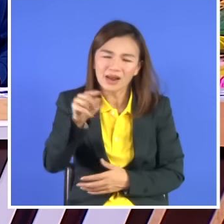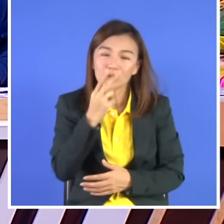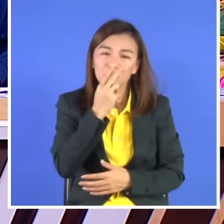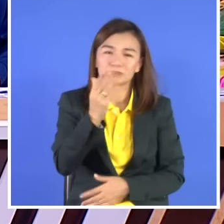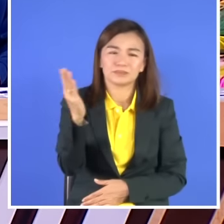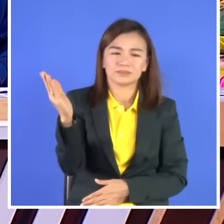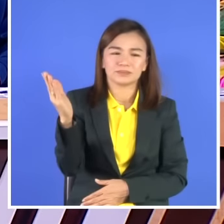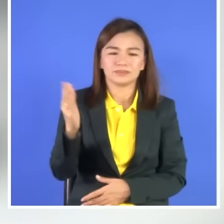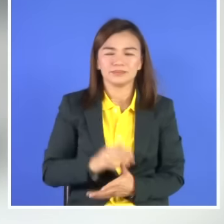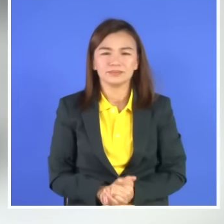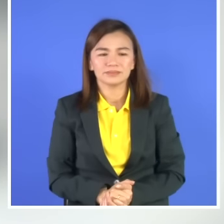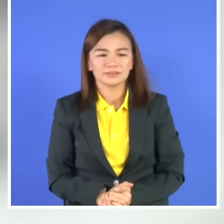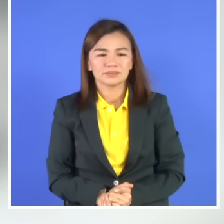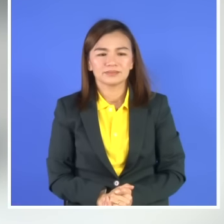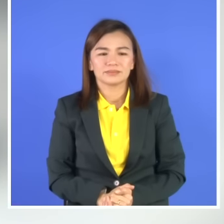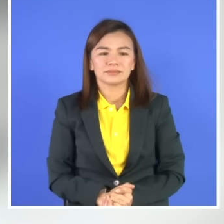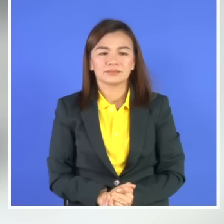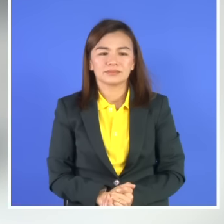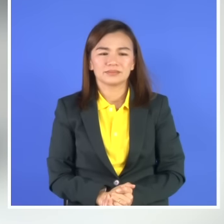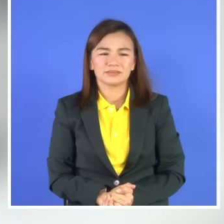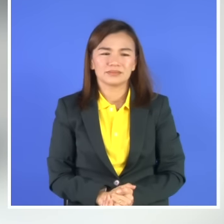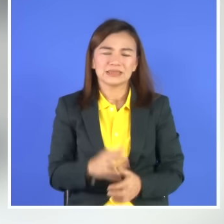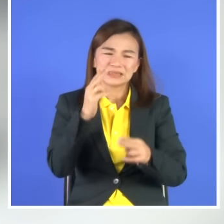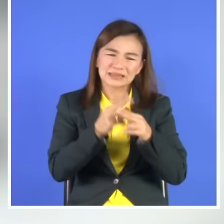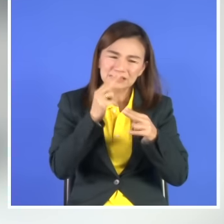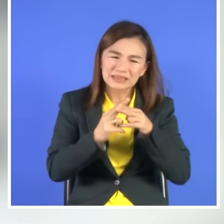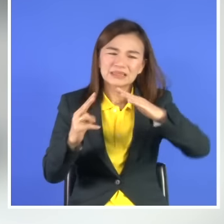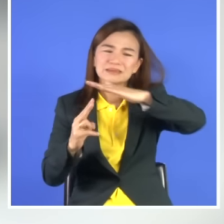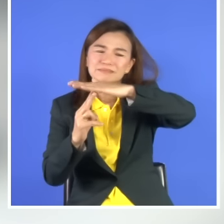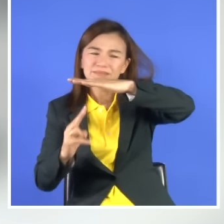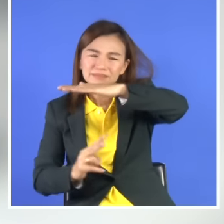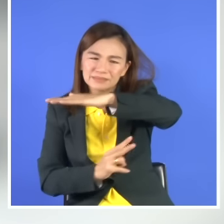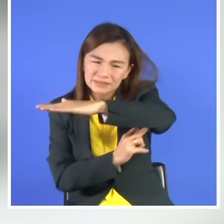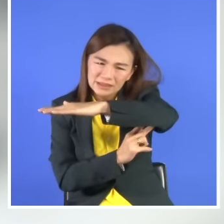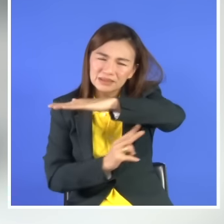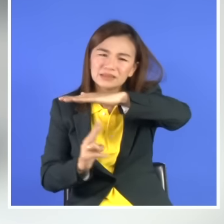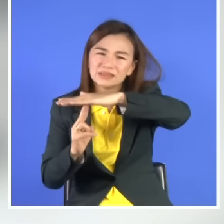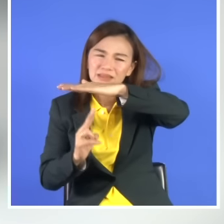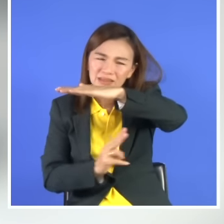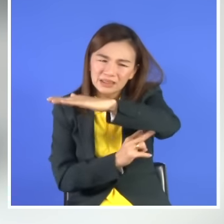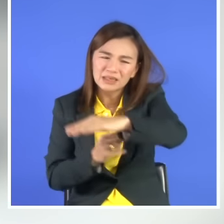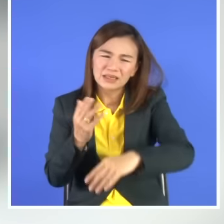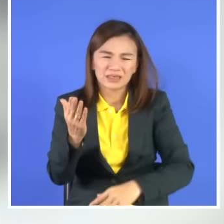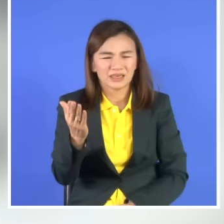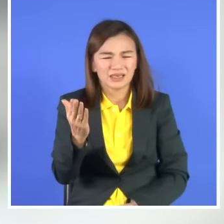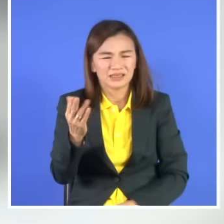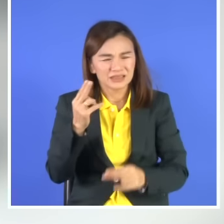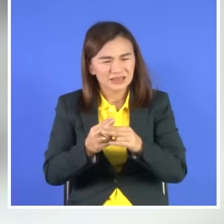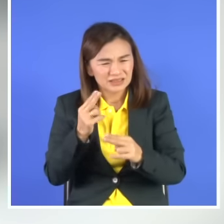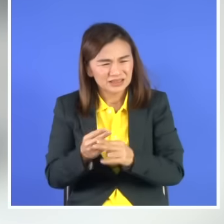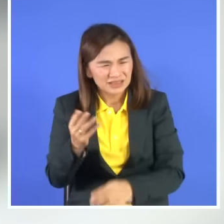ค่ะ สะพานสะพานสมมาตละอม